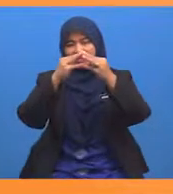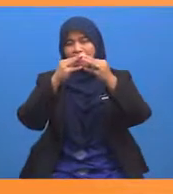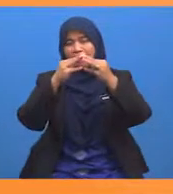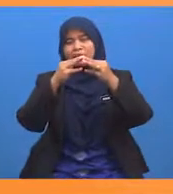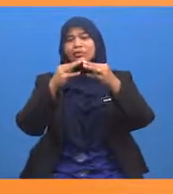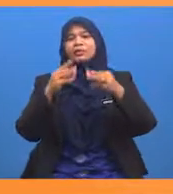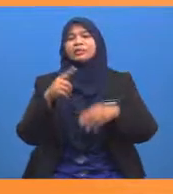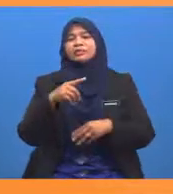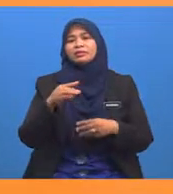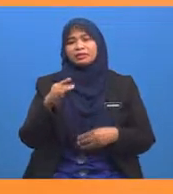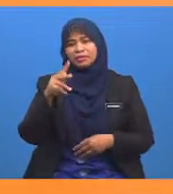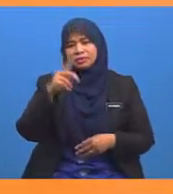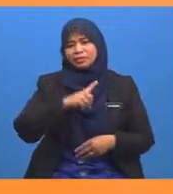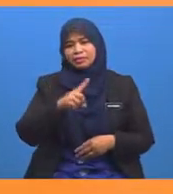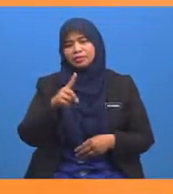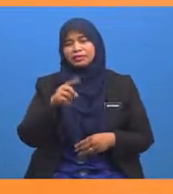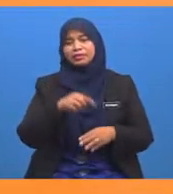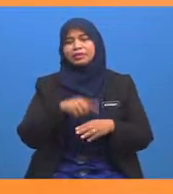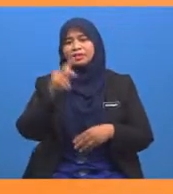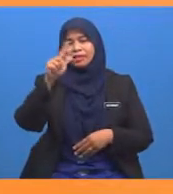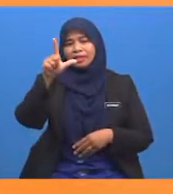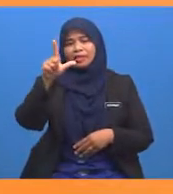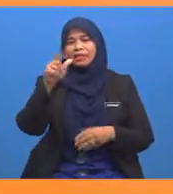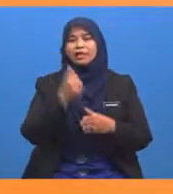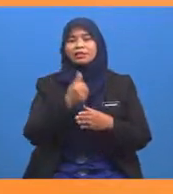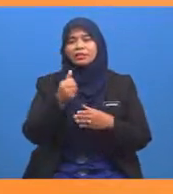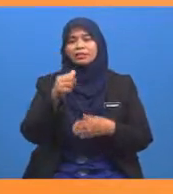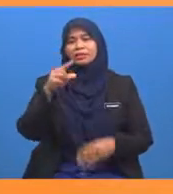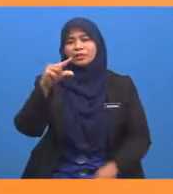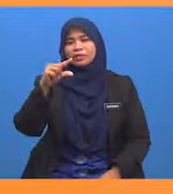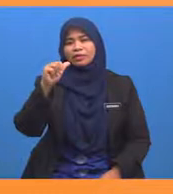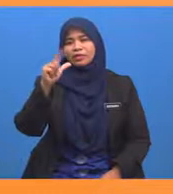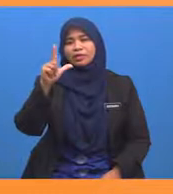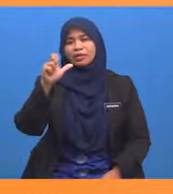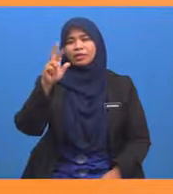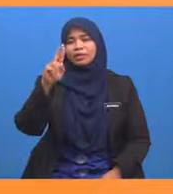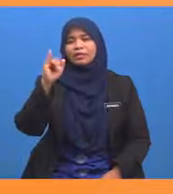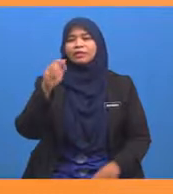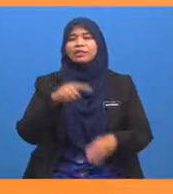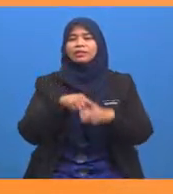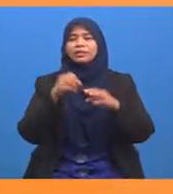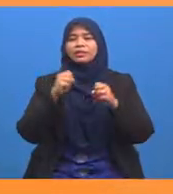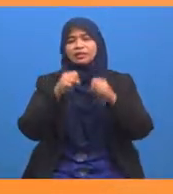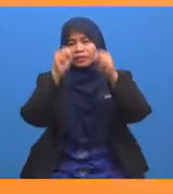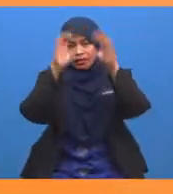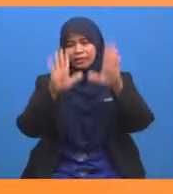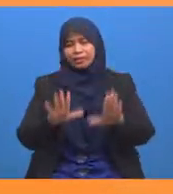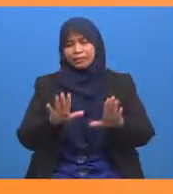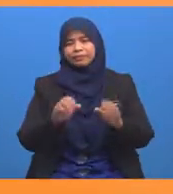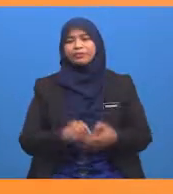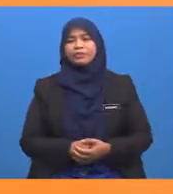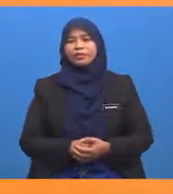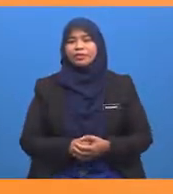Islam di Kuala Lumpur atau Galeri Kesenian Islam di Shah Alam?